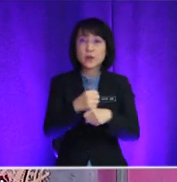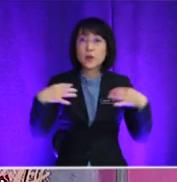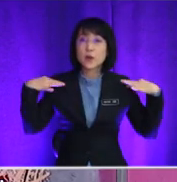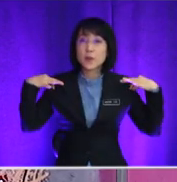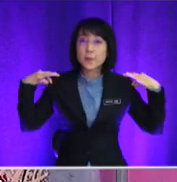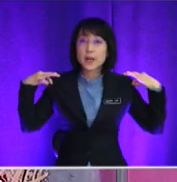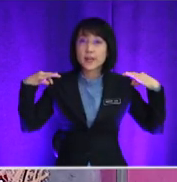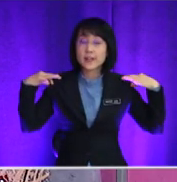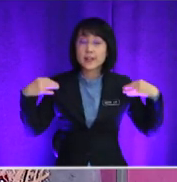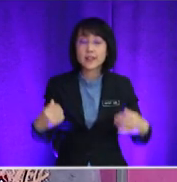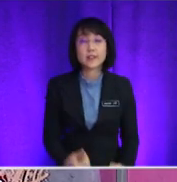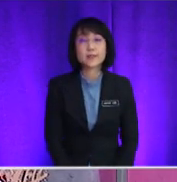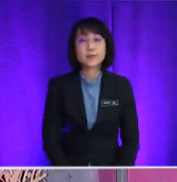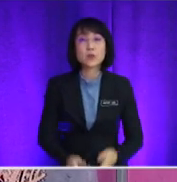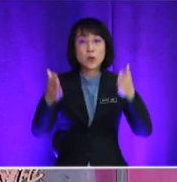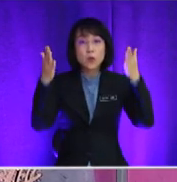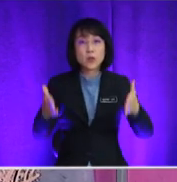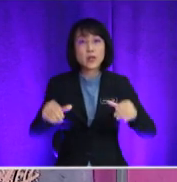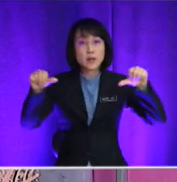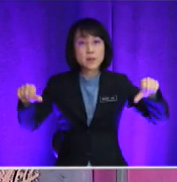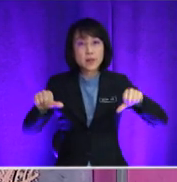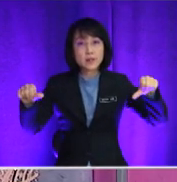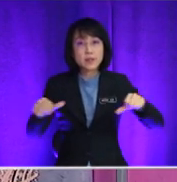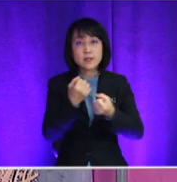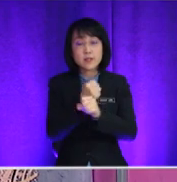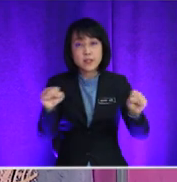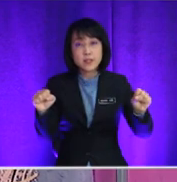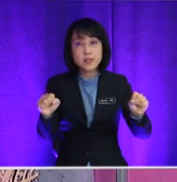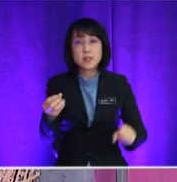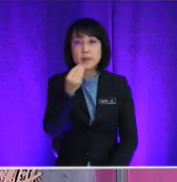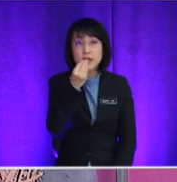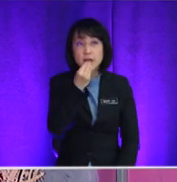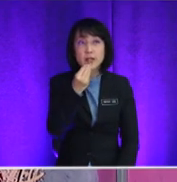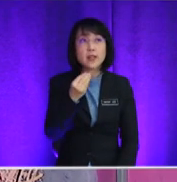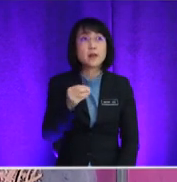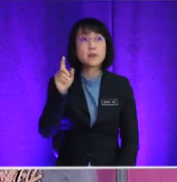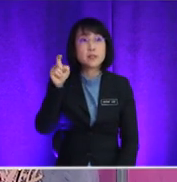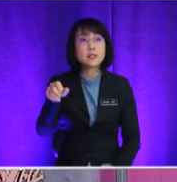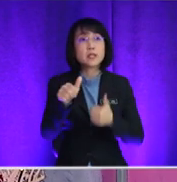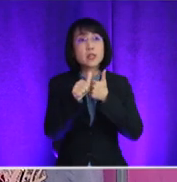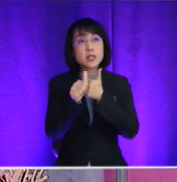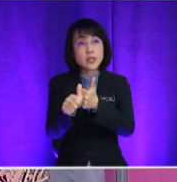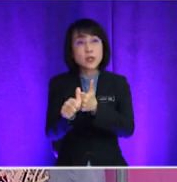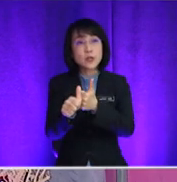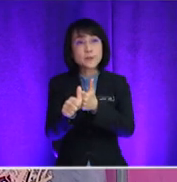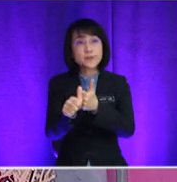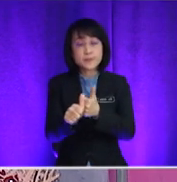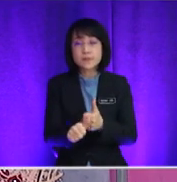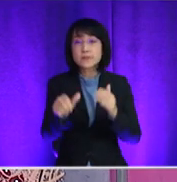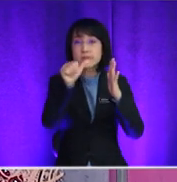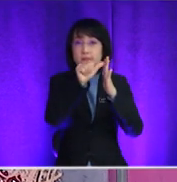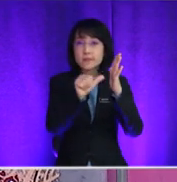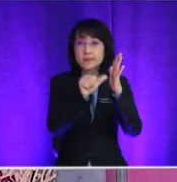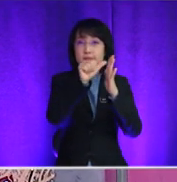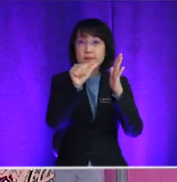sebagai pengendali makanan seharusnya lah eh mereka mengikut eh tata cara berpakaian yang